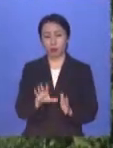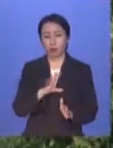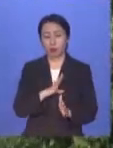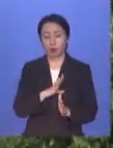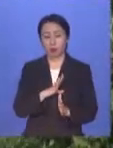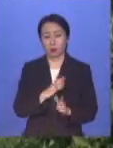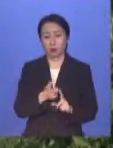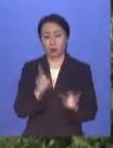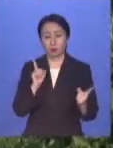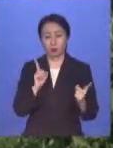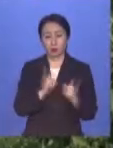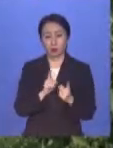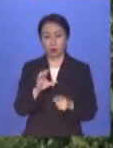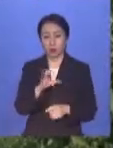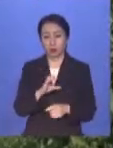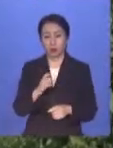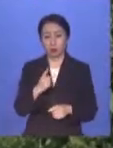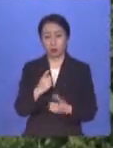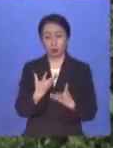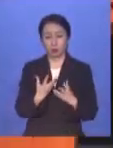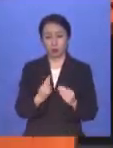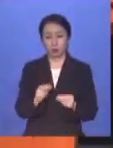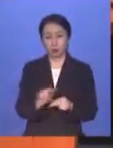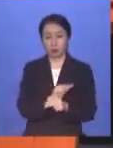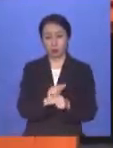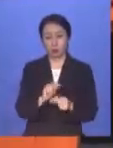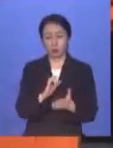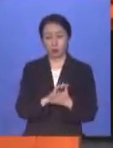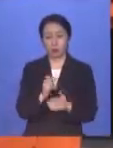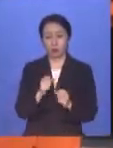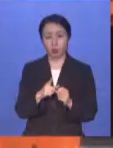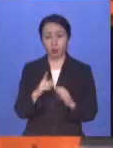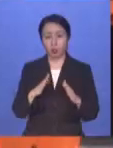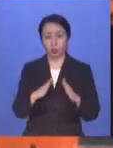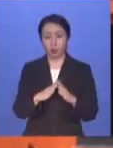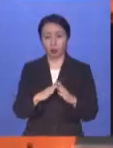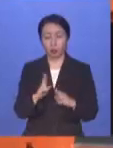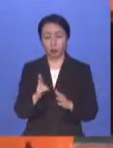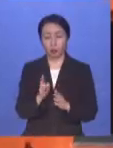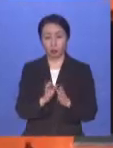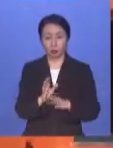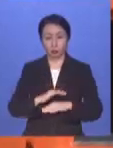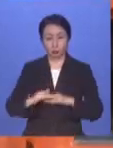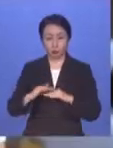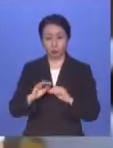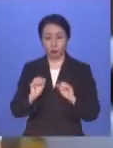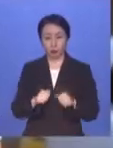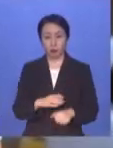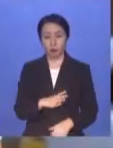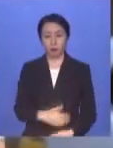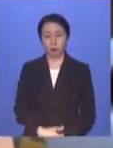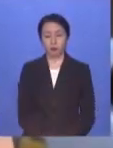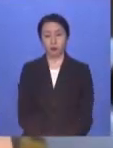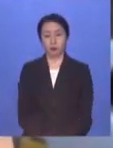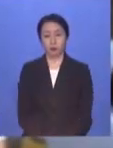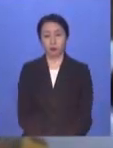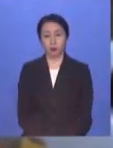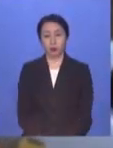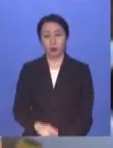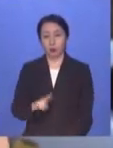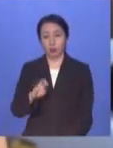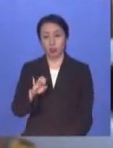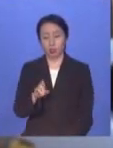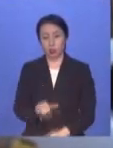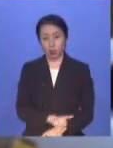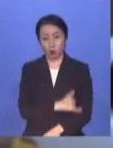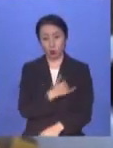Ендігі кезекте тек қыркүйектің біріне дейін жарамсыз деп танылған 11 үйді бұзып, қоқыс полигонына шығару қалған. Чайкин